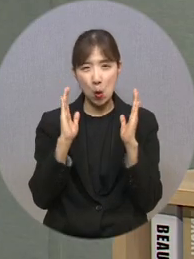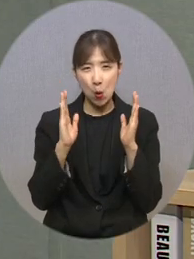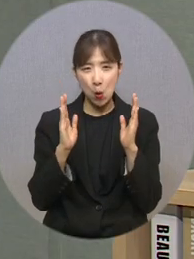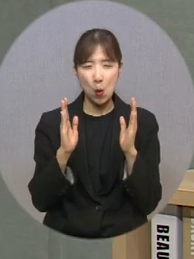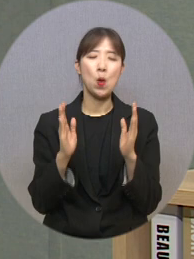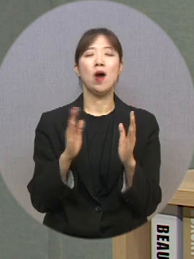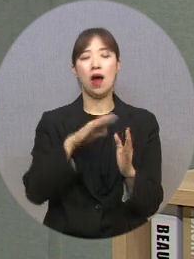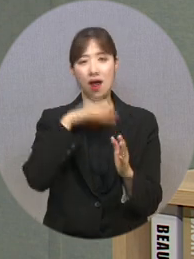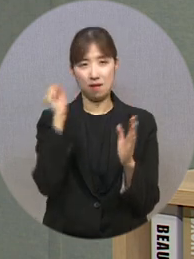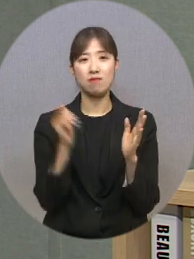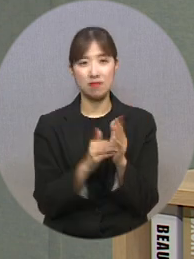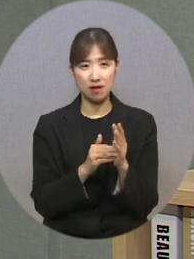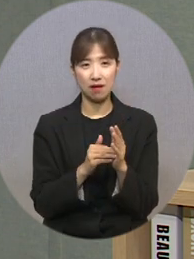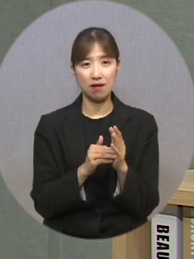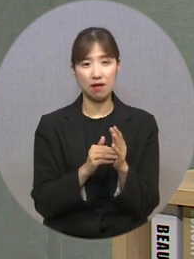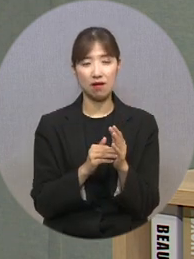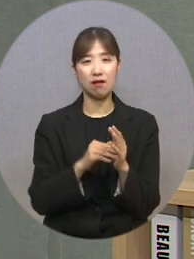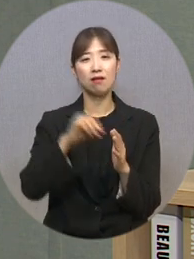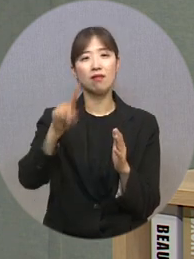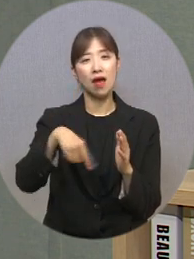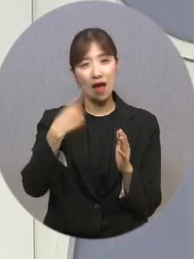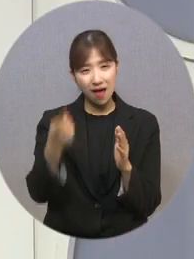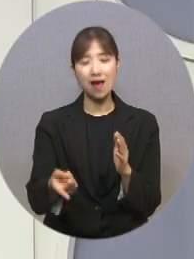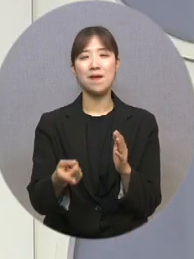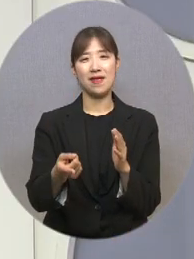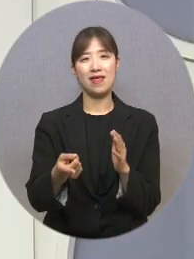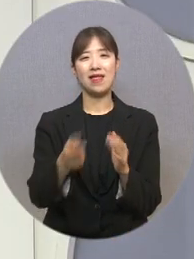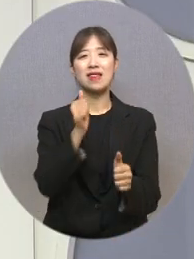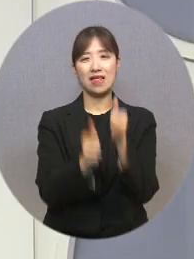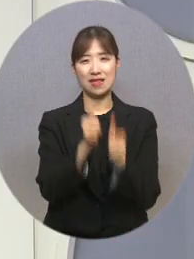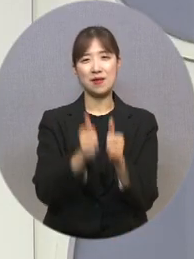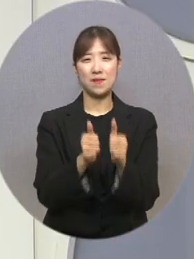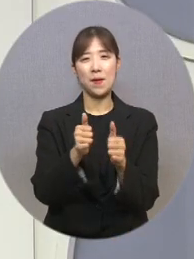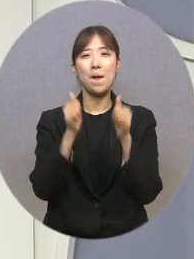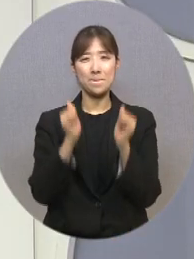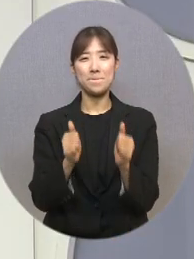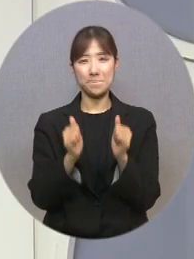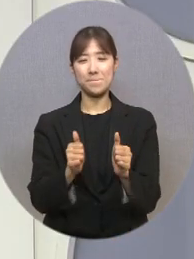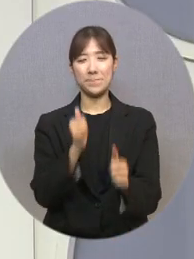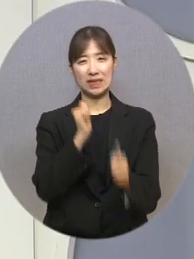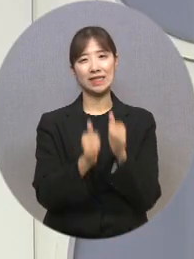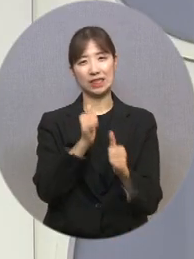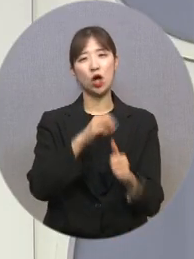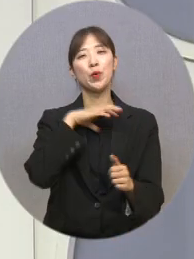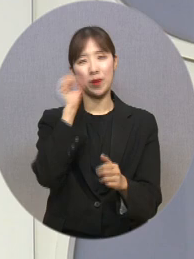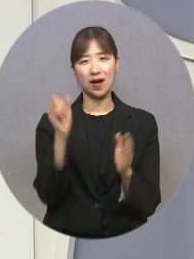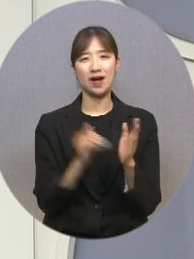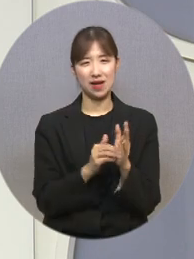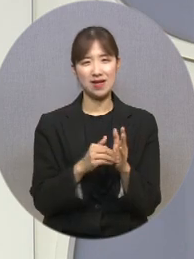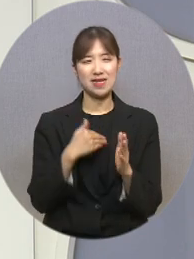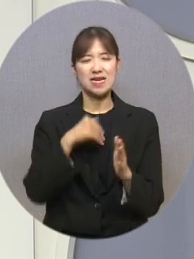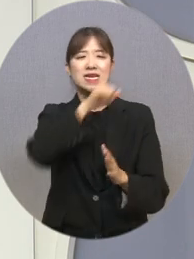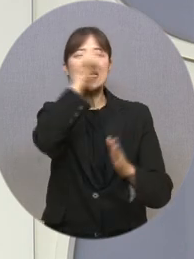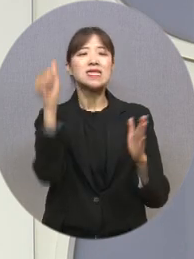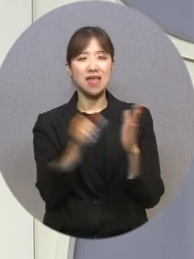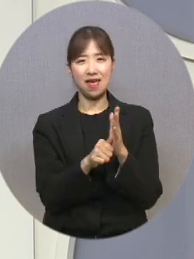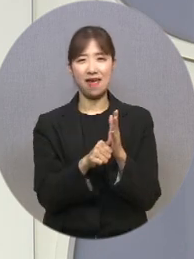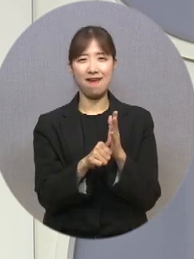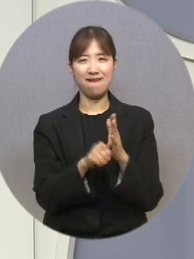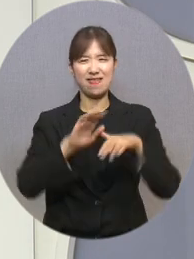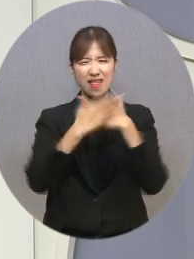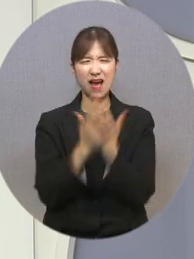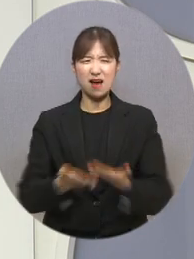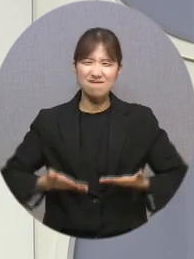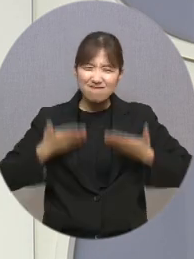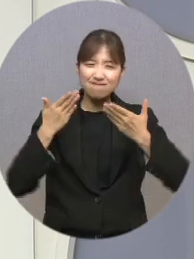합격을 했습니다. 그랬더니 그 다음 해인가 이렇게 시험이 됐는데요. 어쨌든 절박한 인생을 걸고 어떻게 보면 도박이고 왜냐하면